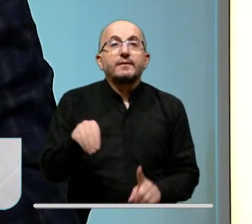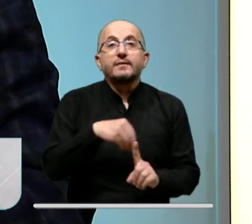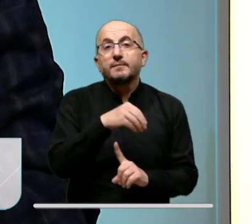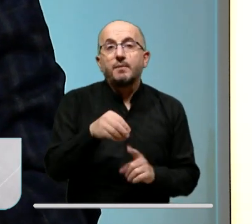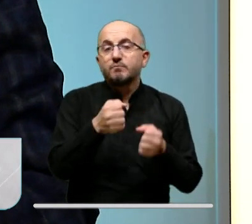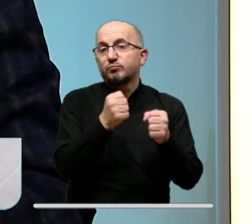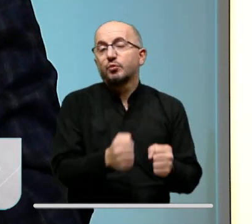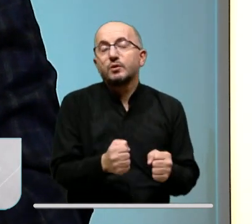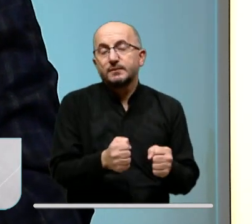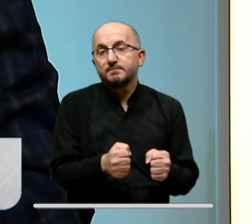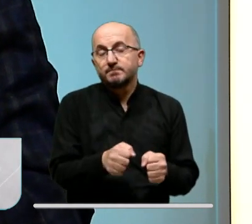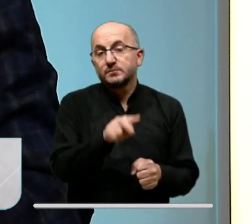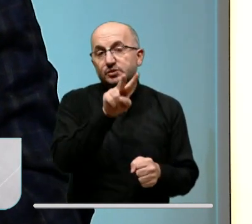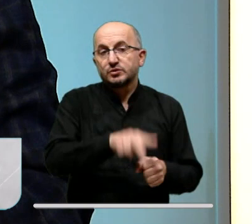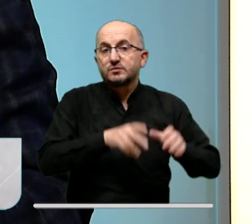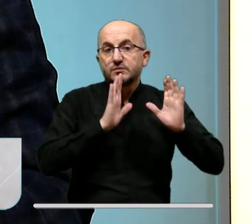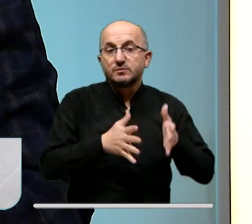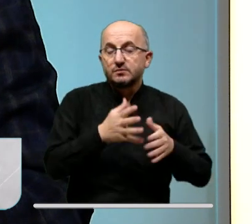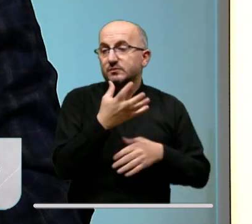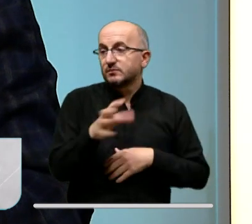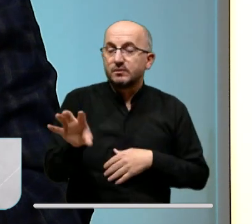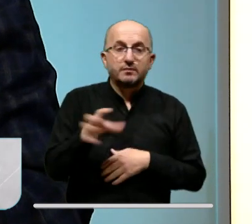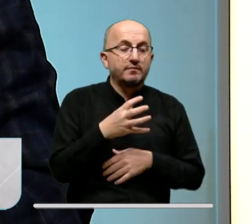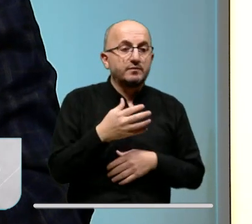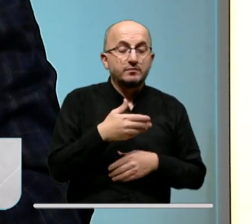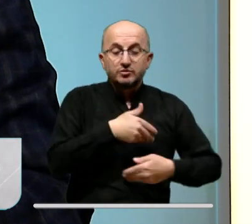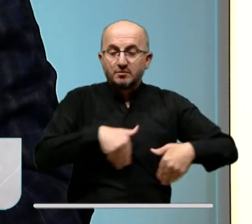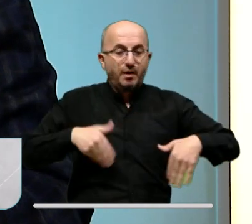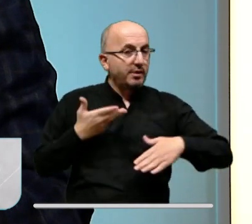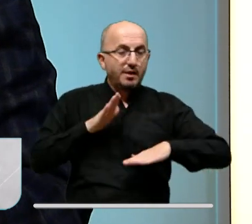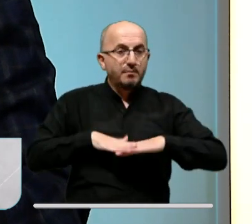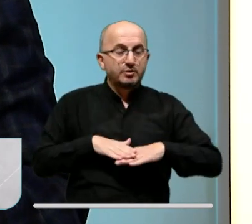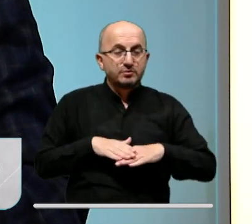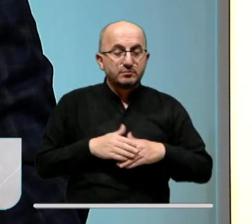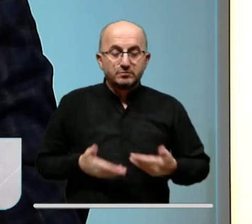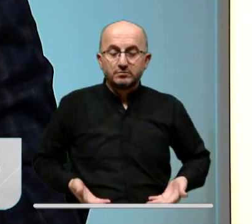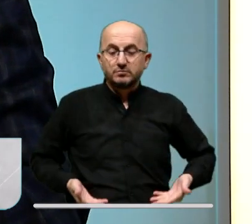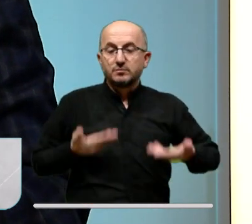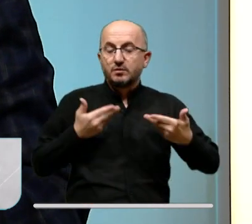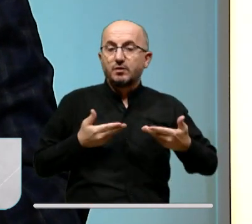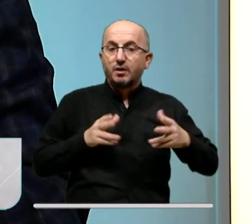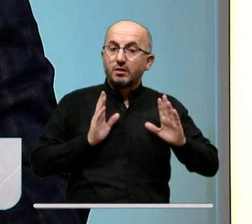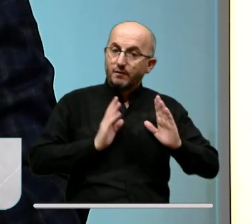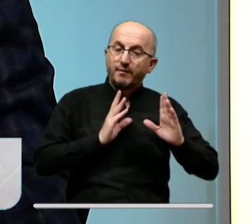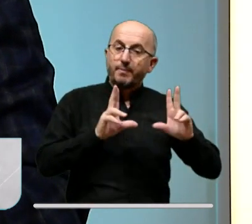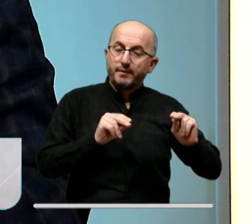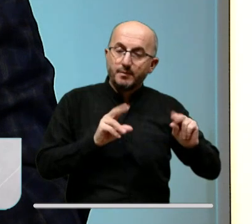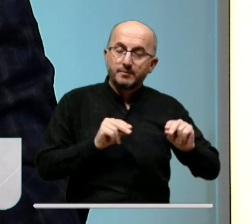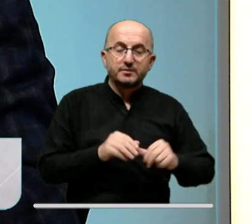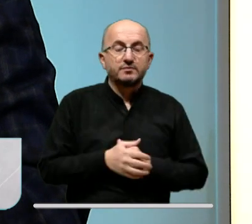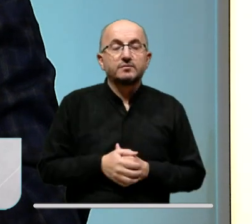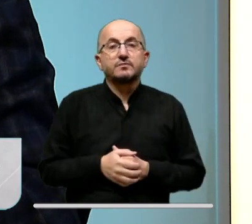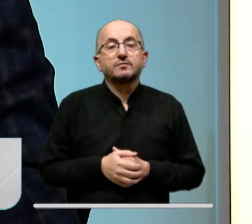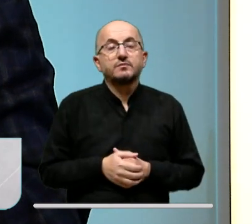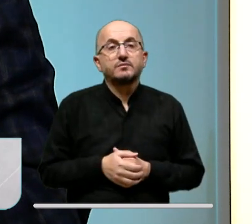Mukim iki rekat kıldı selam verdi cemaat ne yapacaktır ayağ kalkıp tamamlayacak Öyle değil mi mesbuk